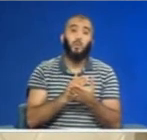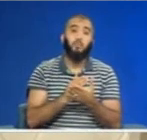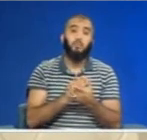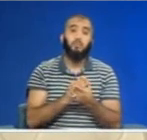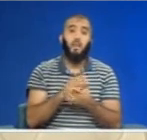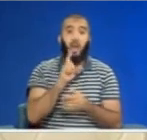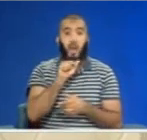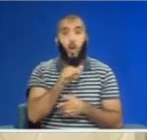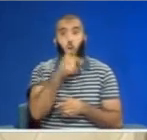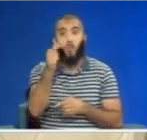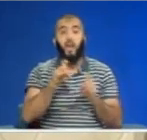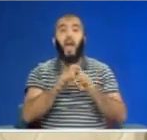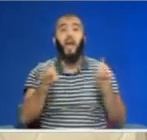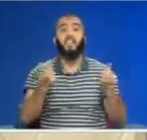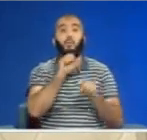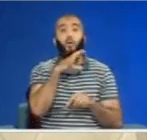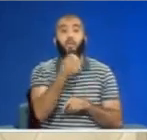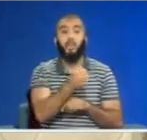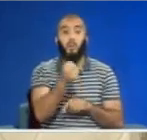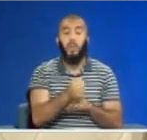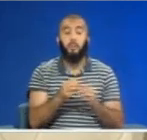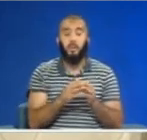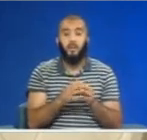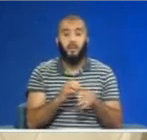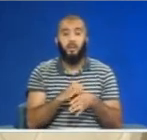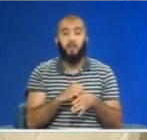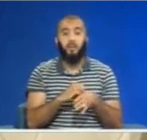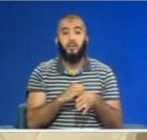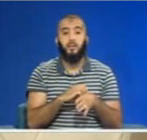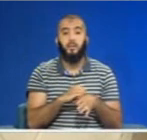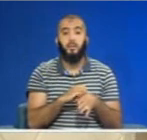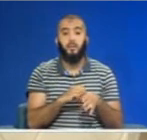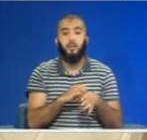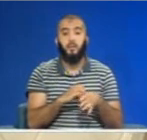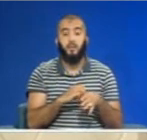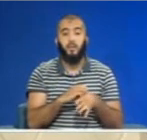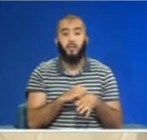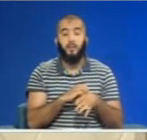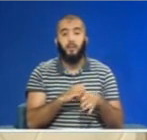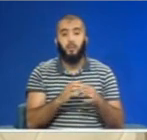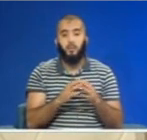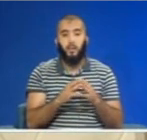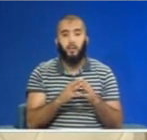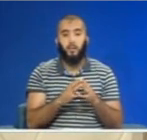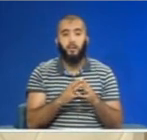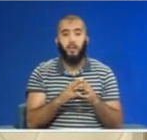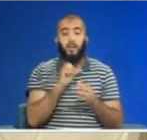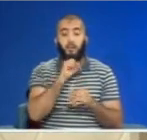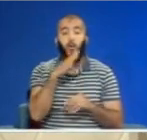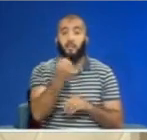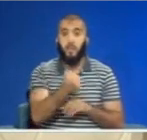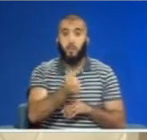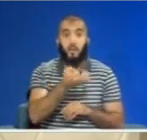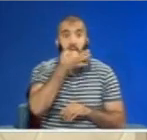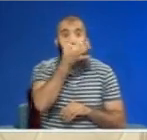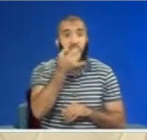الثاني رواه الإمام مسلم قال وإذا دعاك فأجبه، بهذا اللفظ هذا وإذا